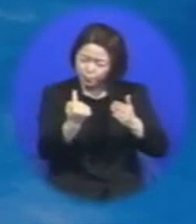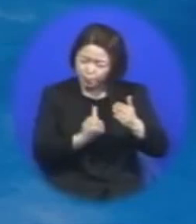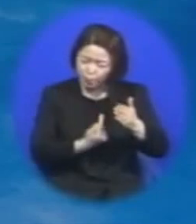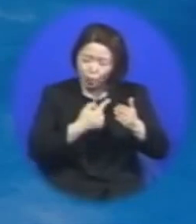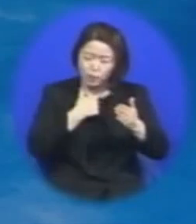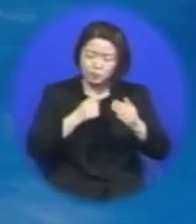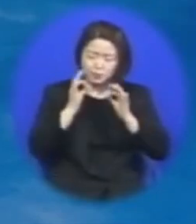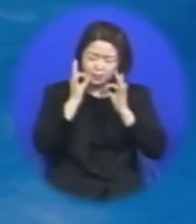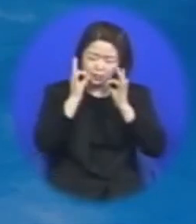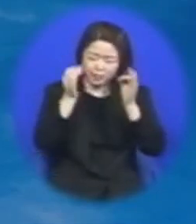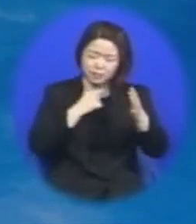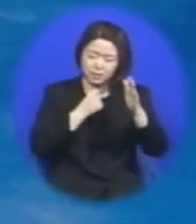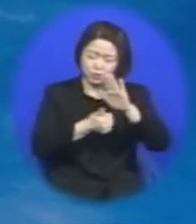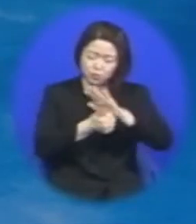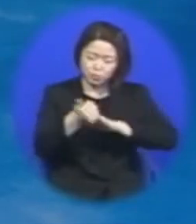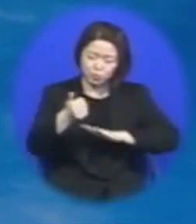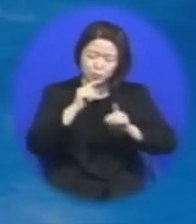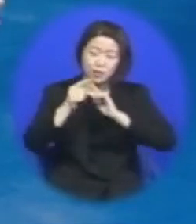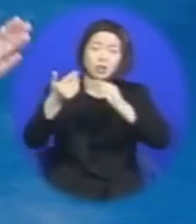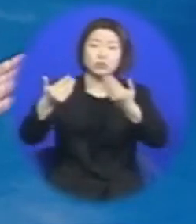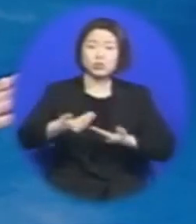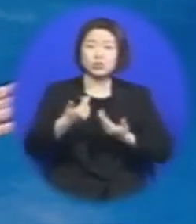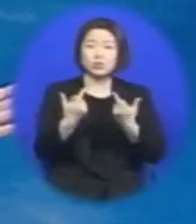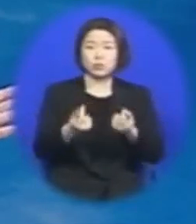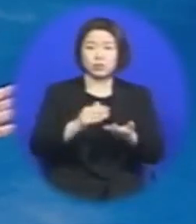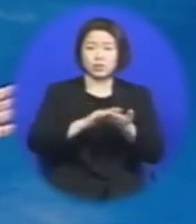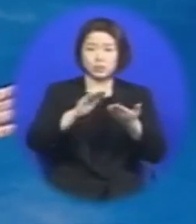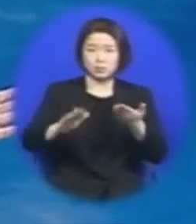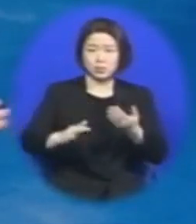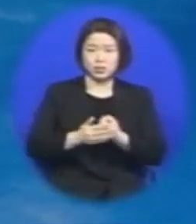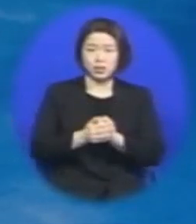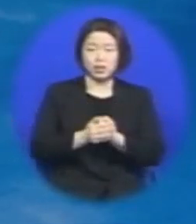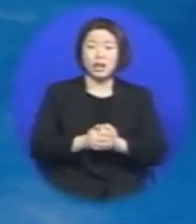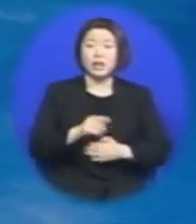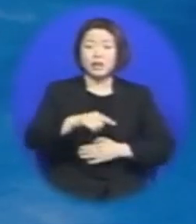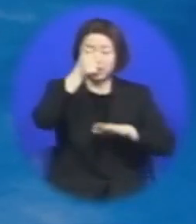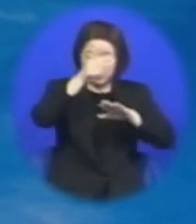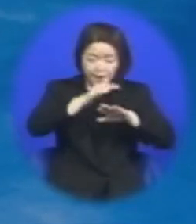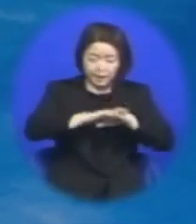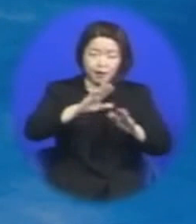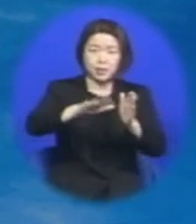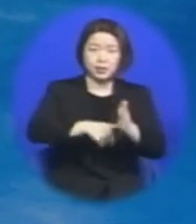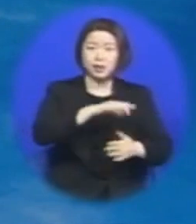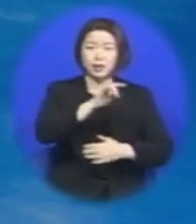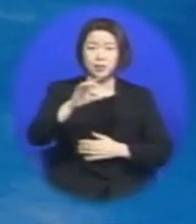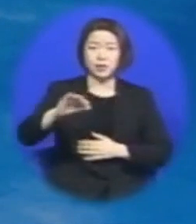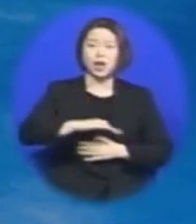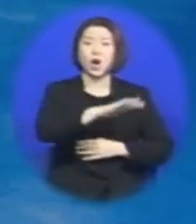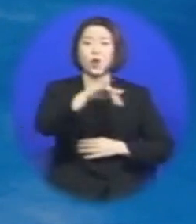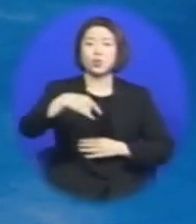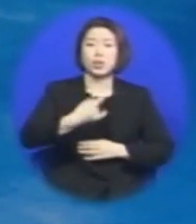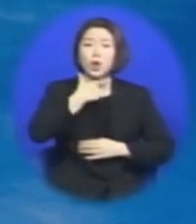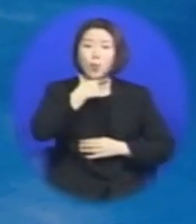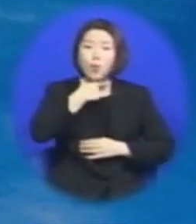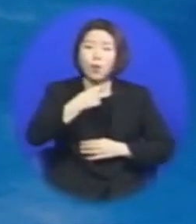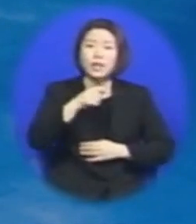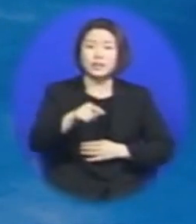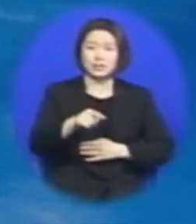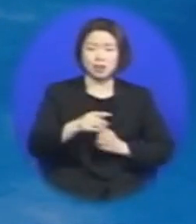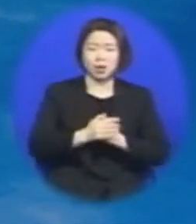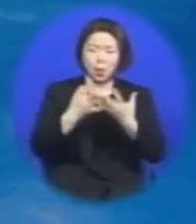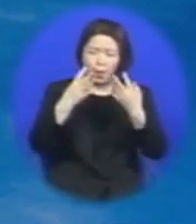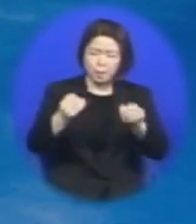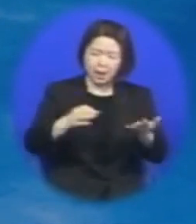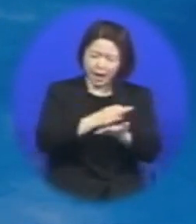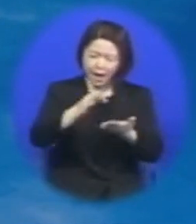말씀하시는 것입니다 이것이 예배 때마다 하나님이 우리에게 원하시는 거예요 많은 헌금을 원하시는